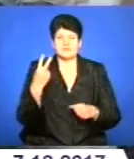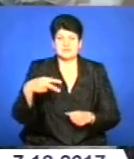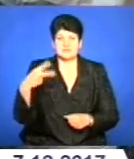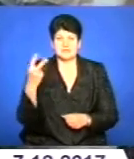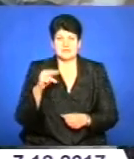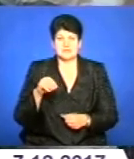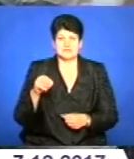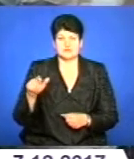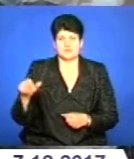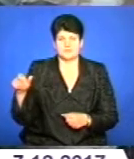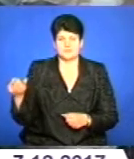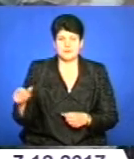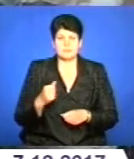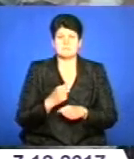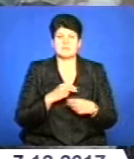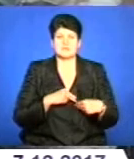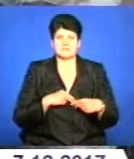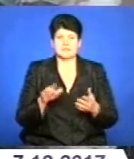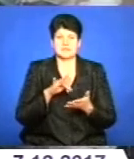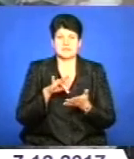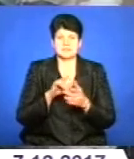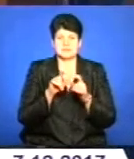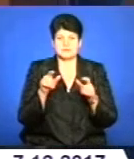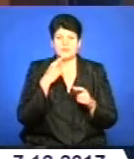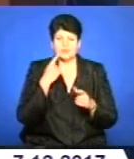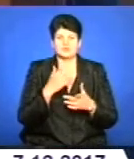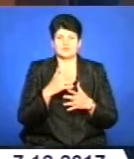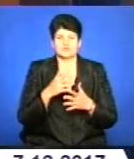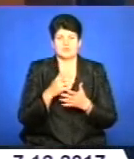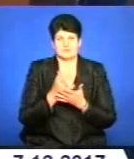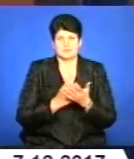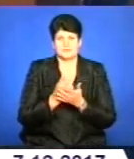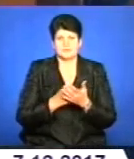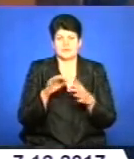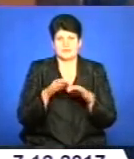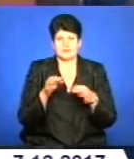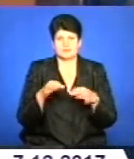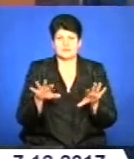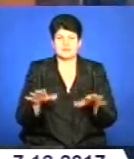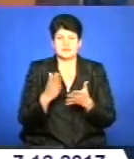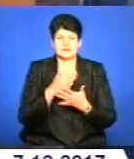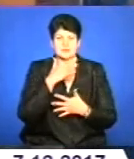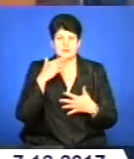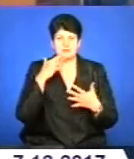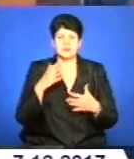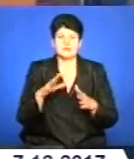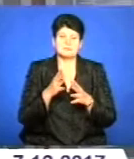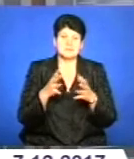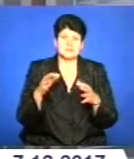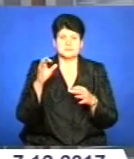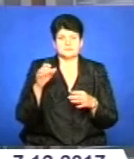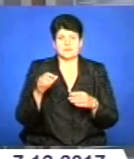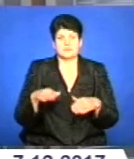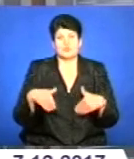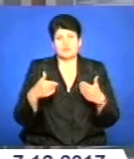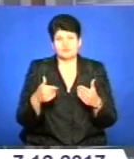жителів Тернопільщини. Працівники центру кажуть, вакансій є чимало, однак 56% роботодавців пропонують мінімальну зарплату, на яку